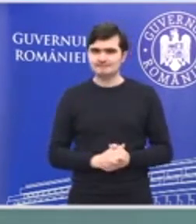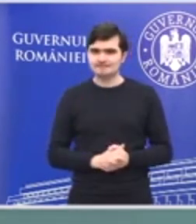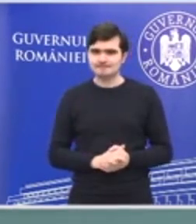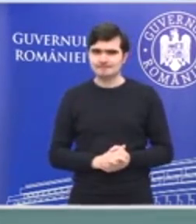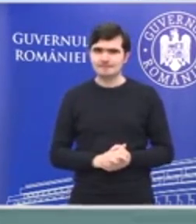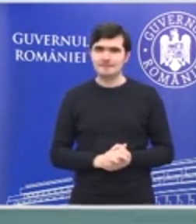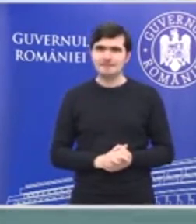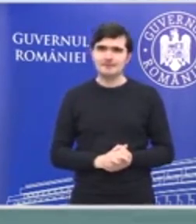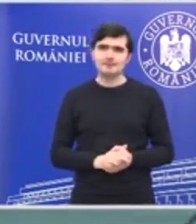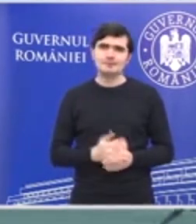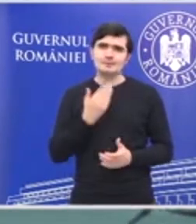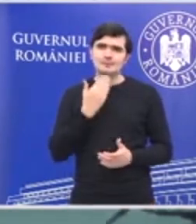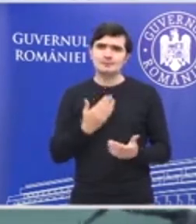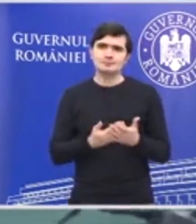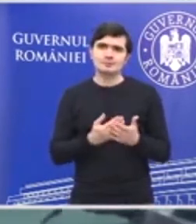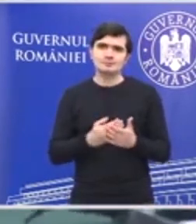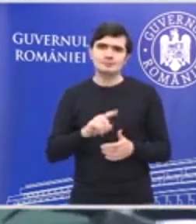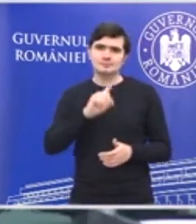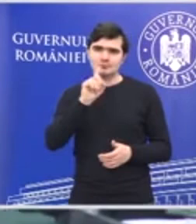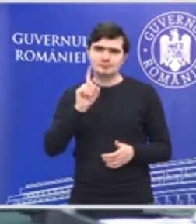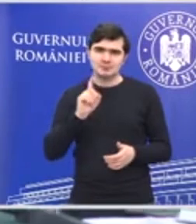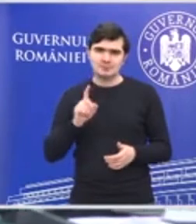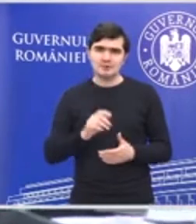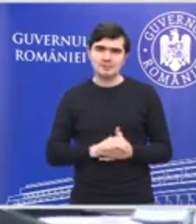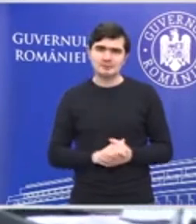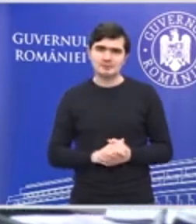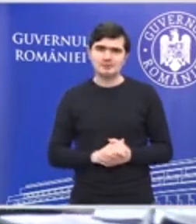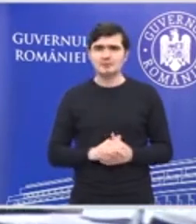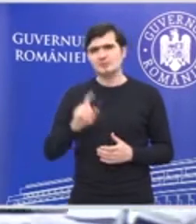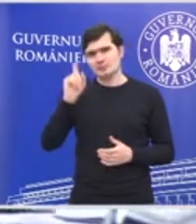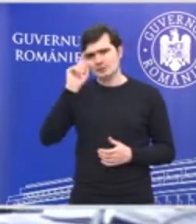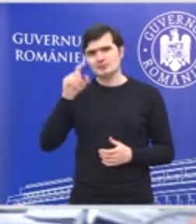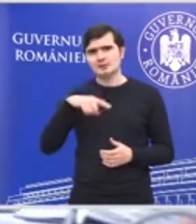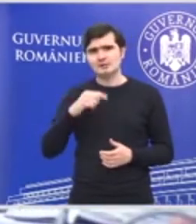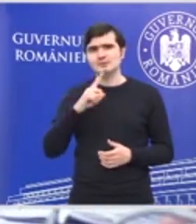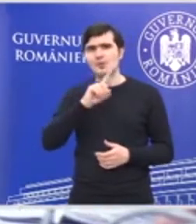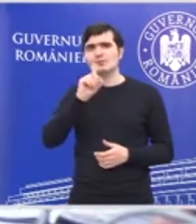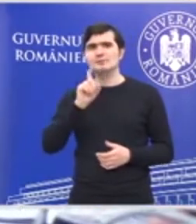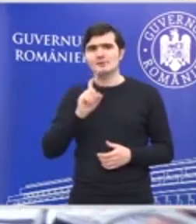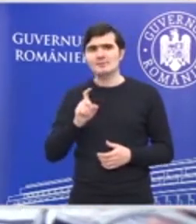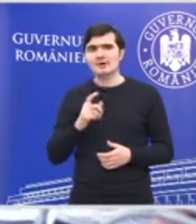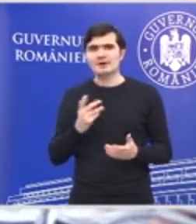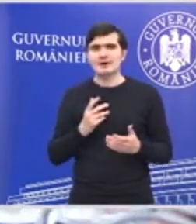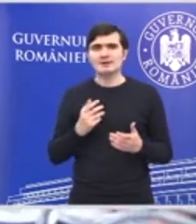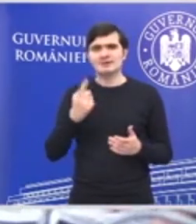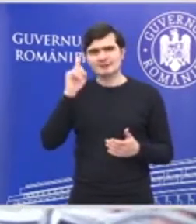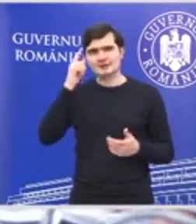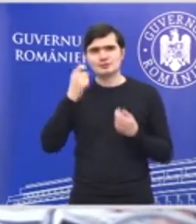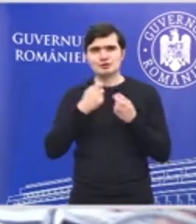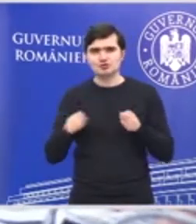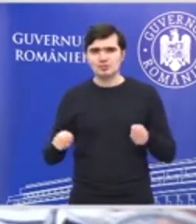Întâi, mulțumesc pentru întrebare. Bănuiesc că era o întrebare care stătea pe buzele tuturor.